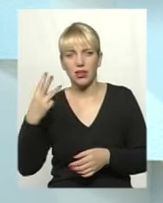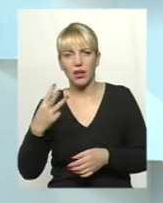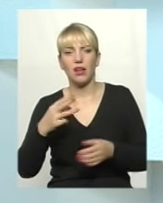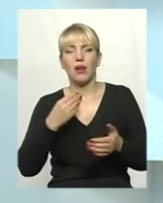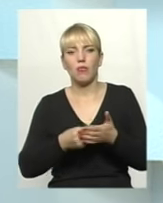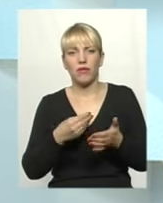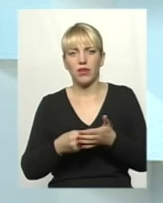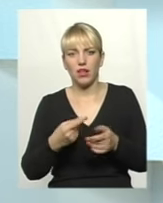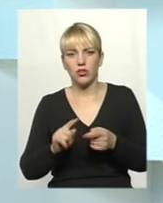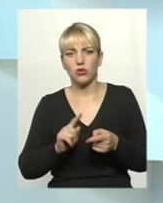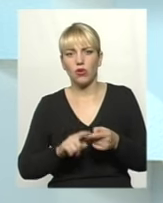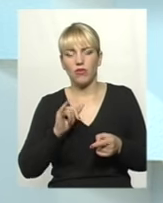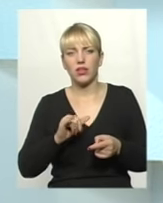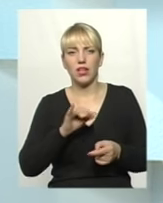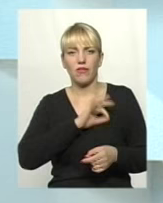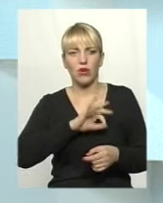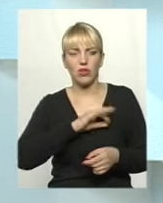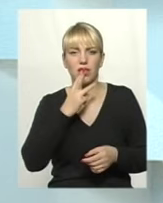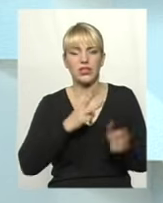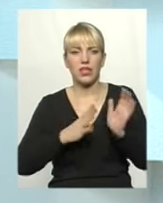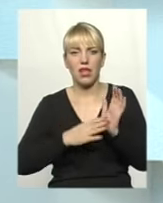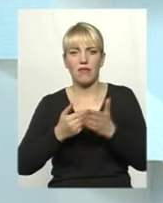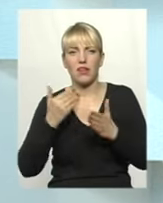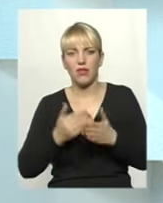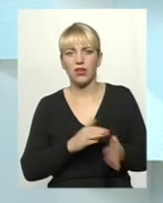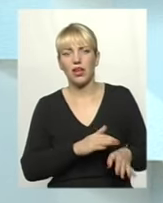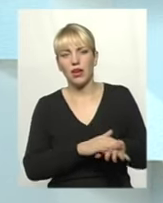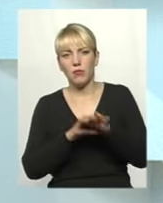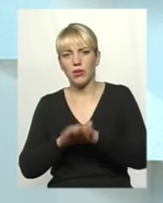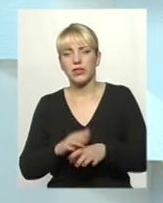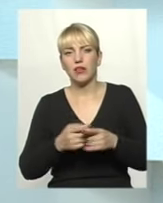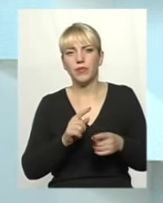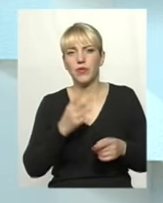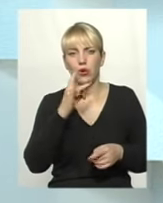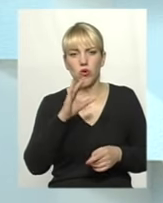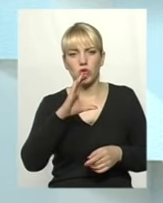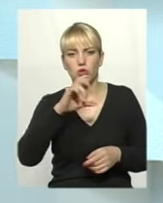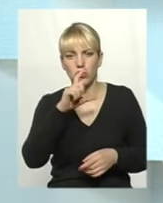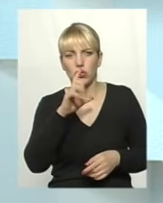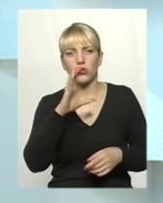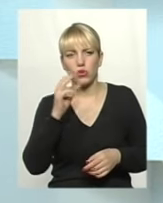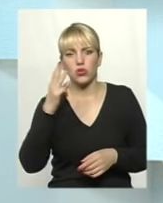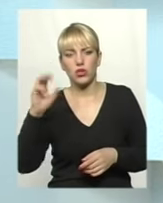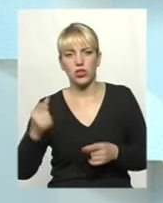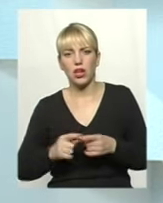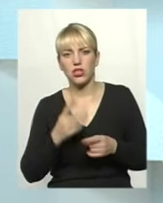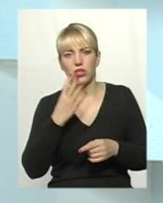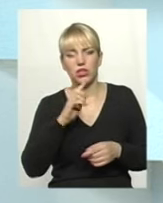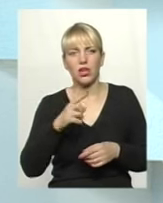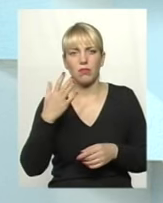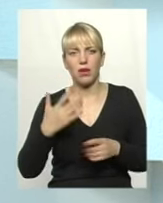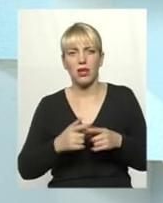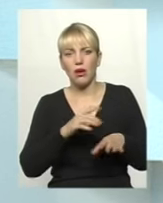використання 913 тисяч або 39% від профінансованих. Розсоша 4,1 мільйон передбачено, профінансовано